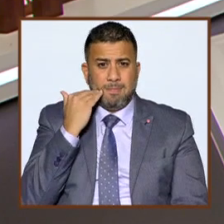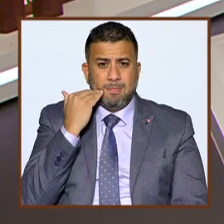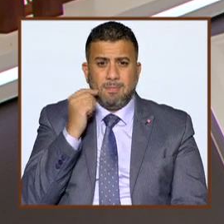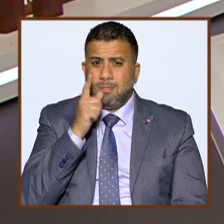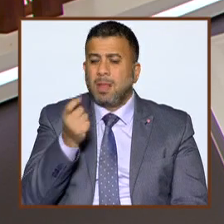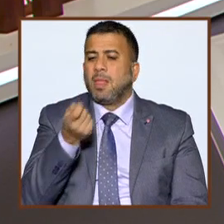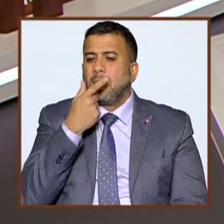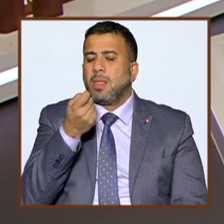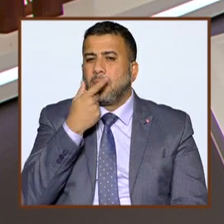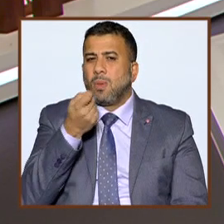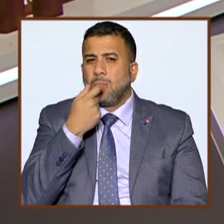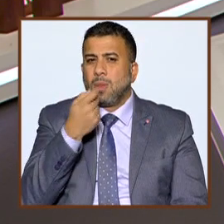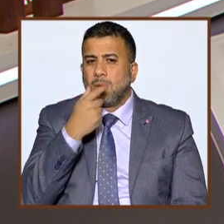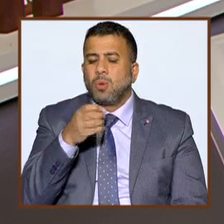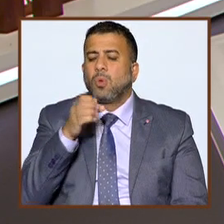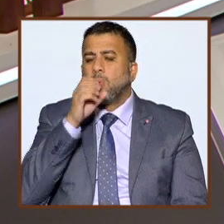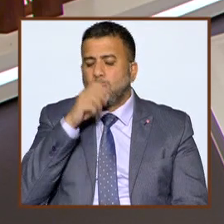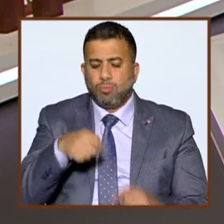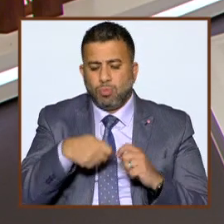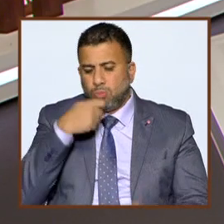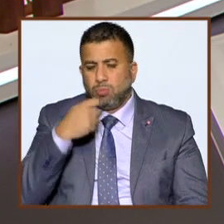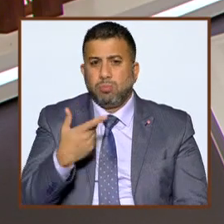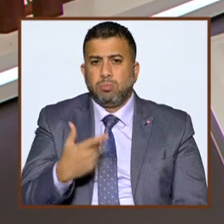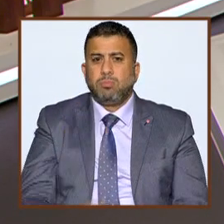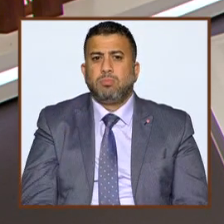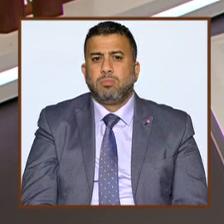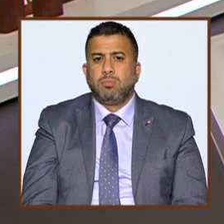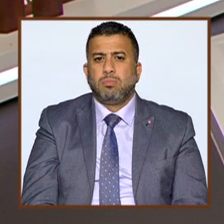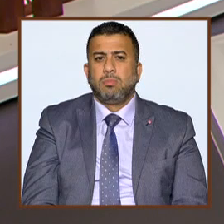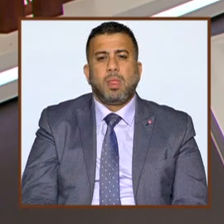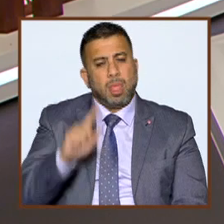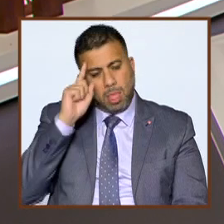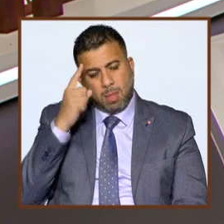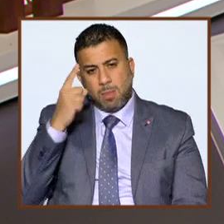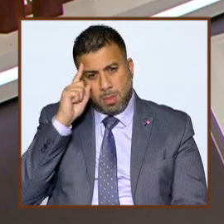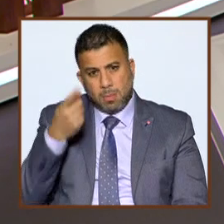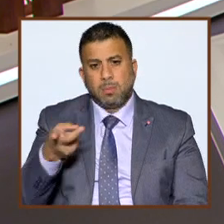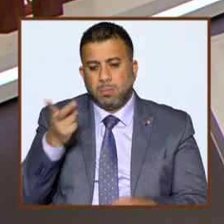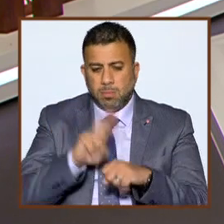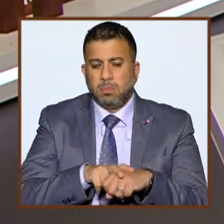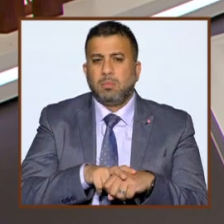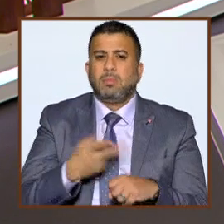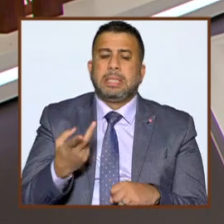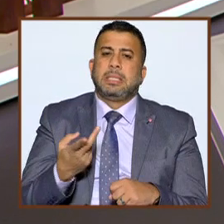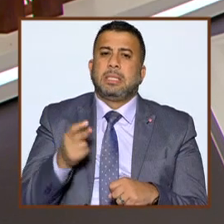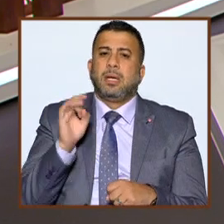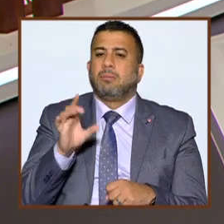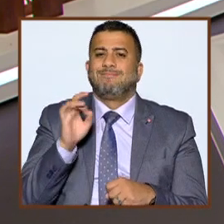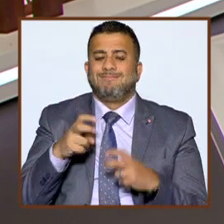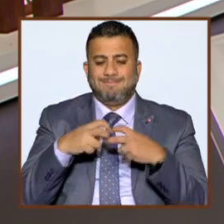أعطتني دواء مرة شربته بدون جدوى، قلت لها ما ينفع، عاود زادتني مرة ثانية قلت لها بدون